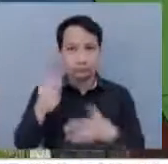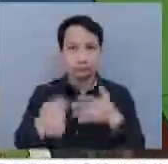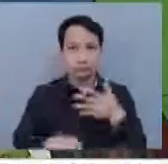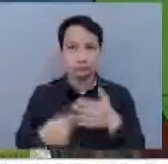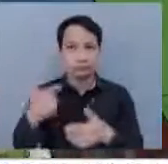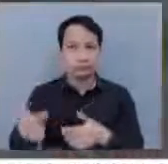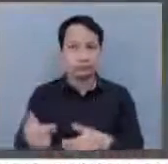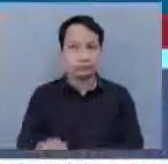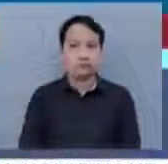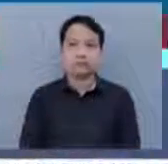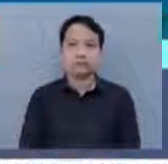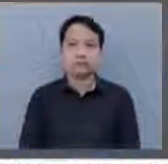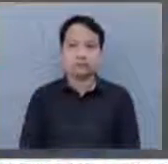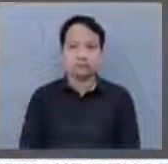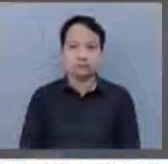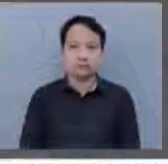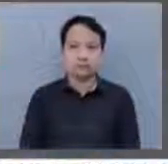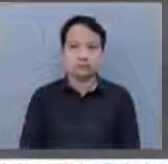shine, Katlea.